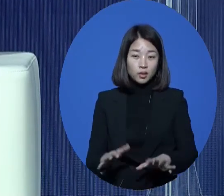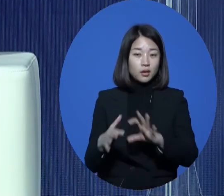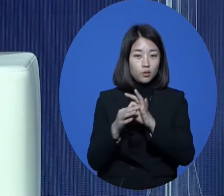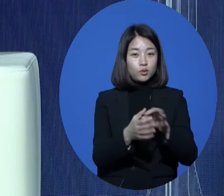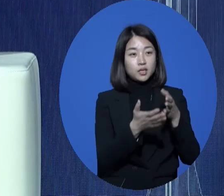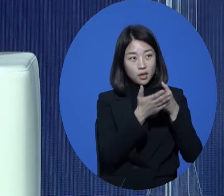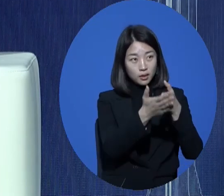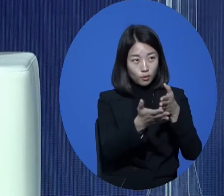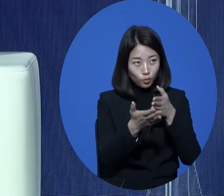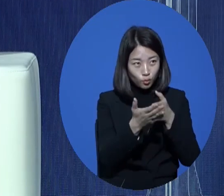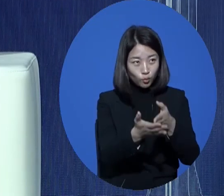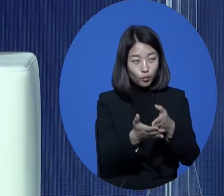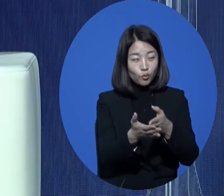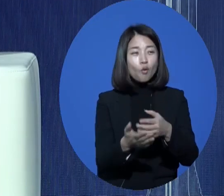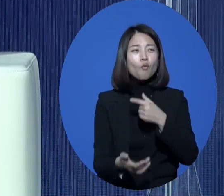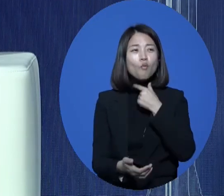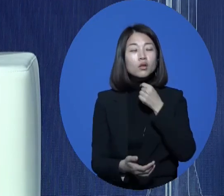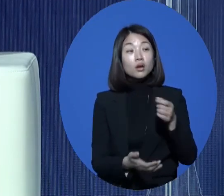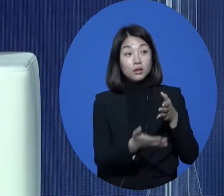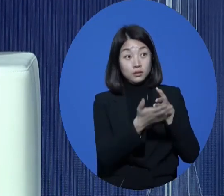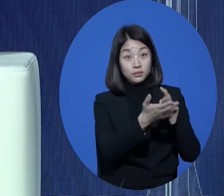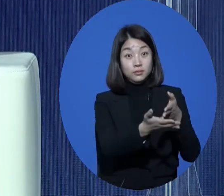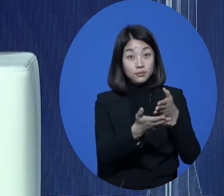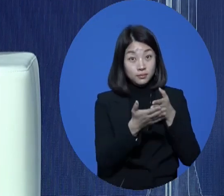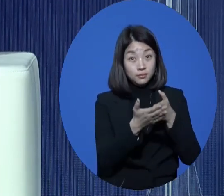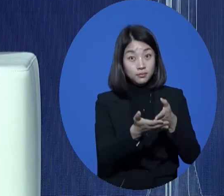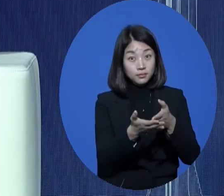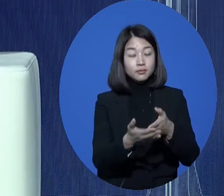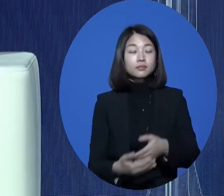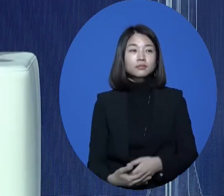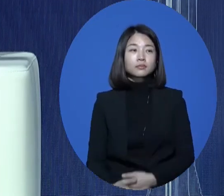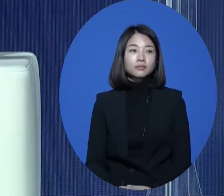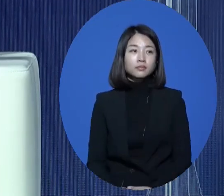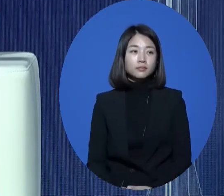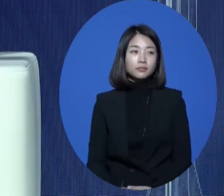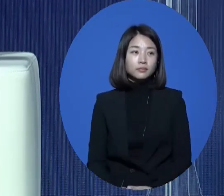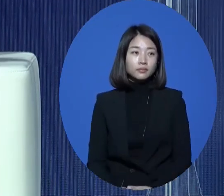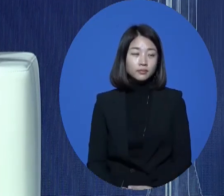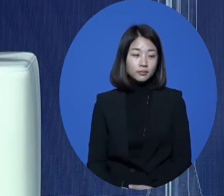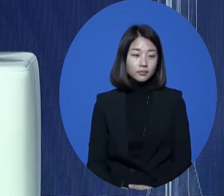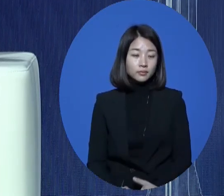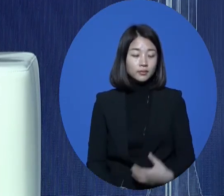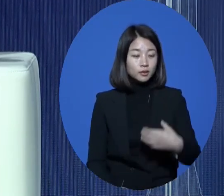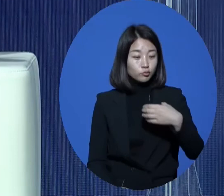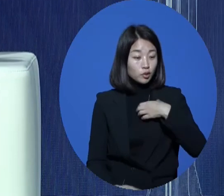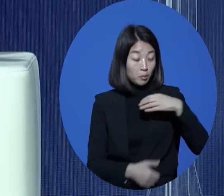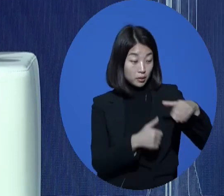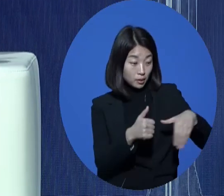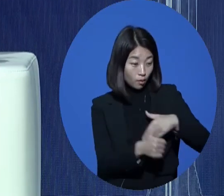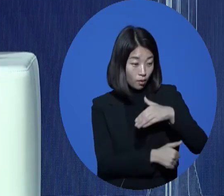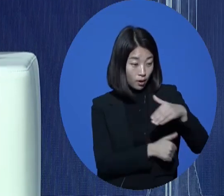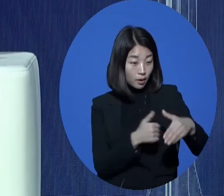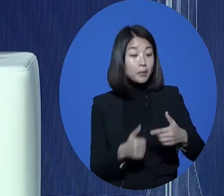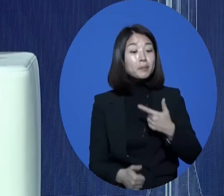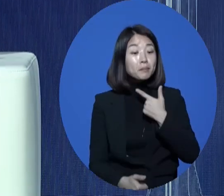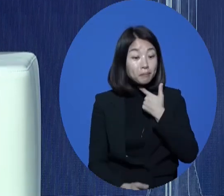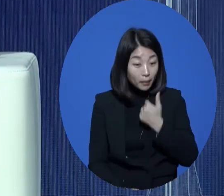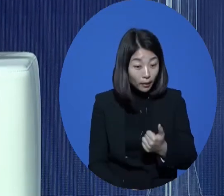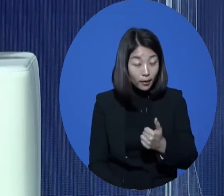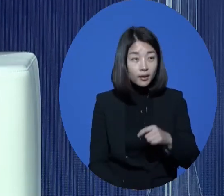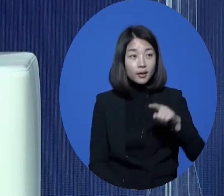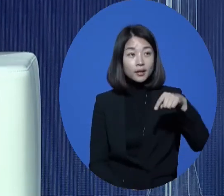제안하고 요구해야 될 것들이 좀 더 이 재난을 겪으면서 우리는 좀 더 구체적이